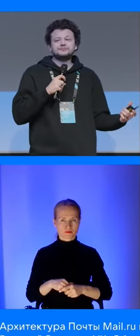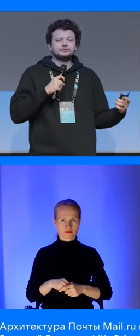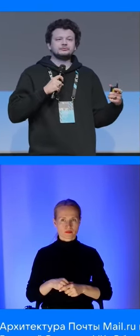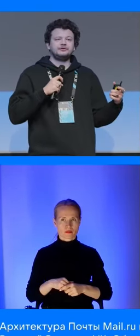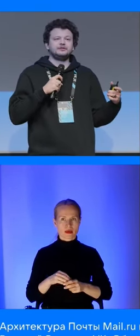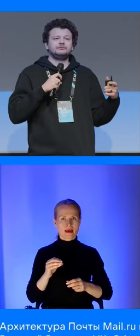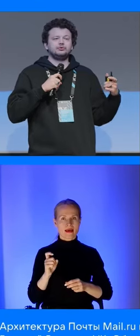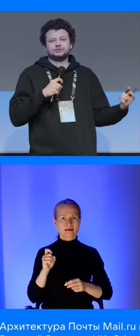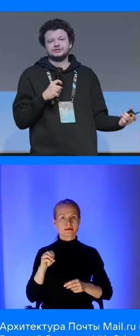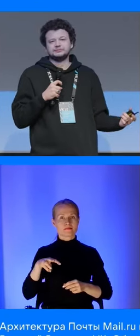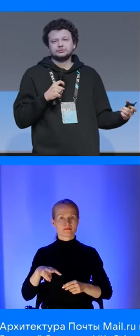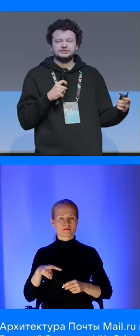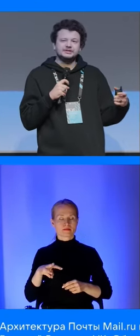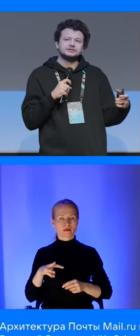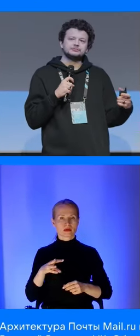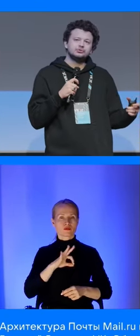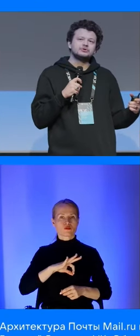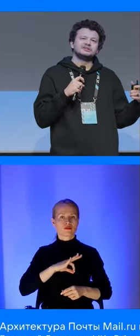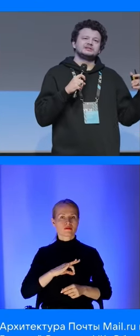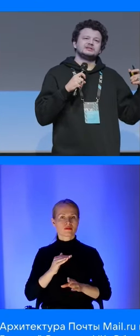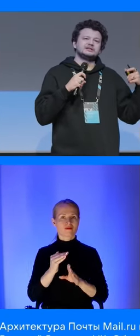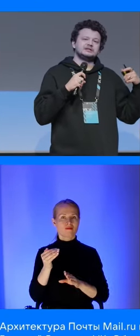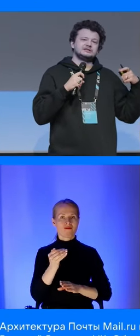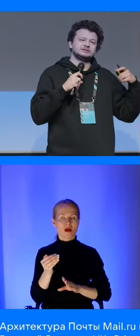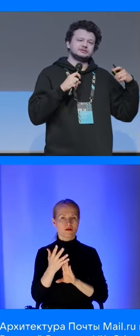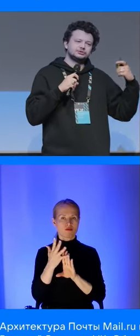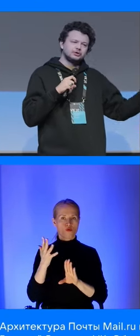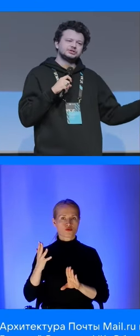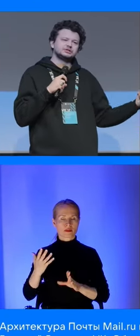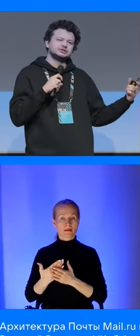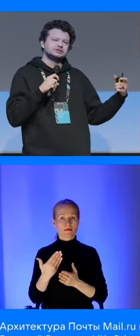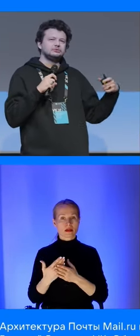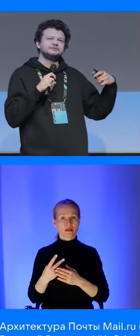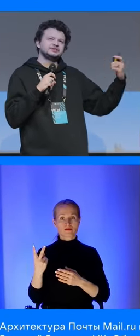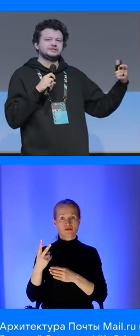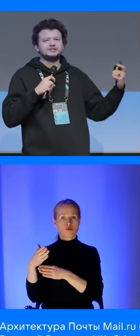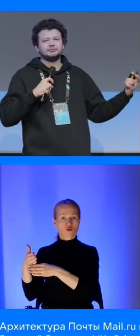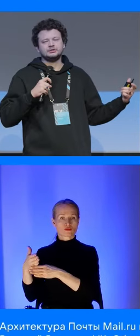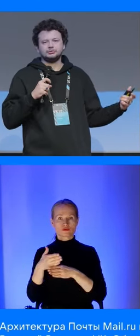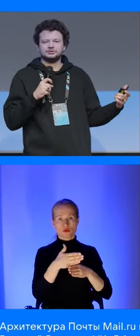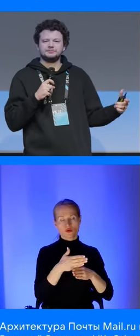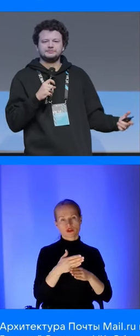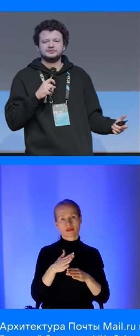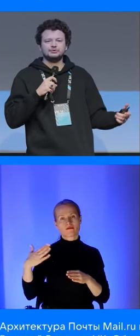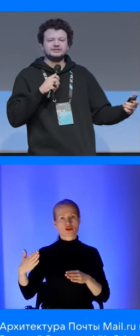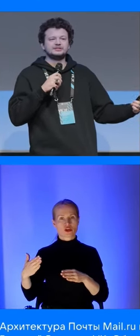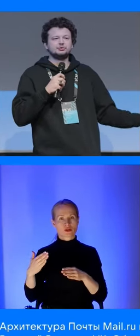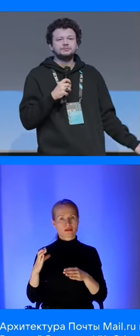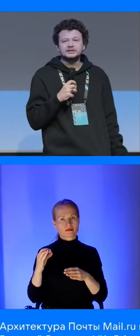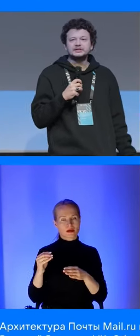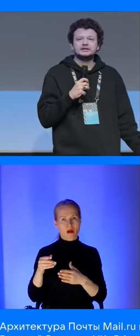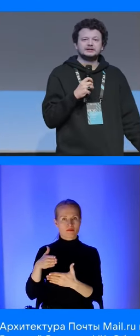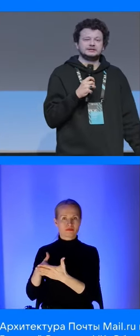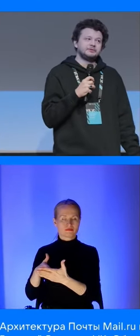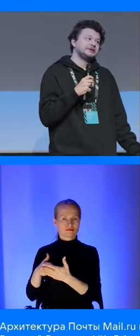Exim использует файловую очередь. То есть если вдруг storage, ну или внешняя система, куда он хочет отправить письмо,